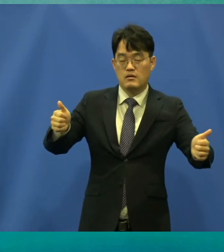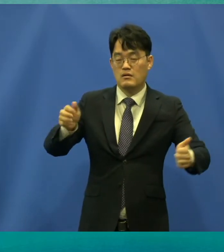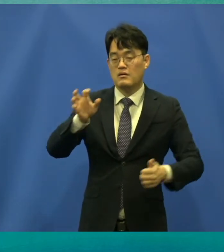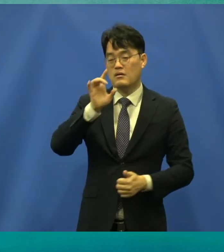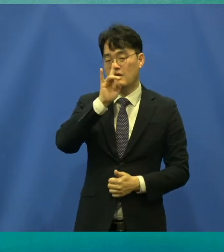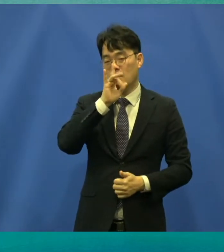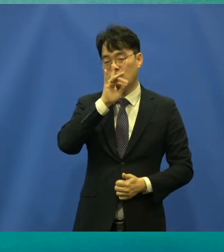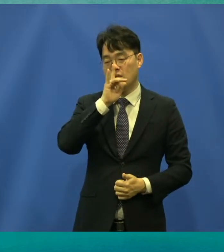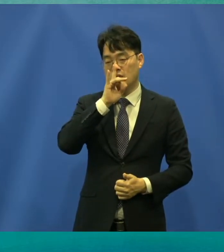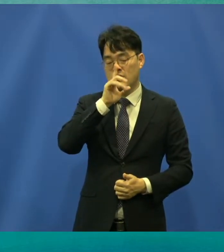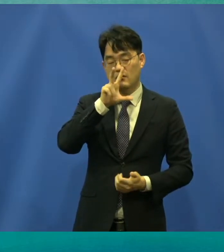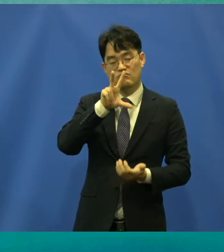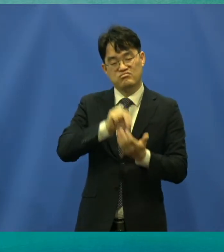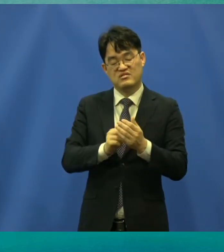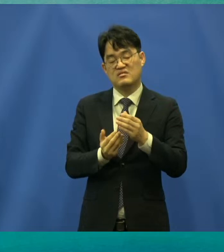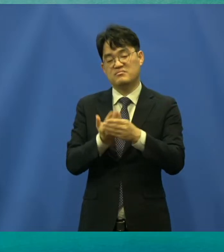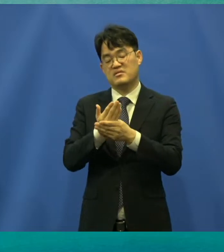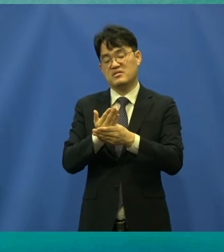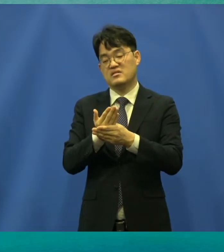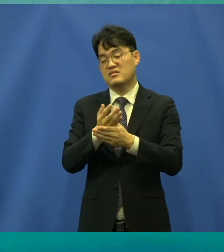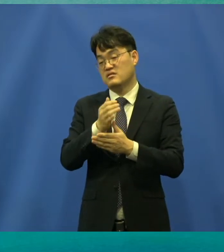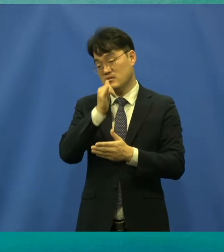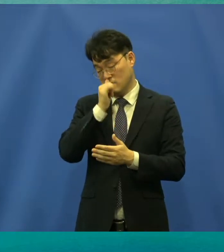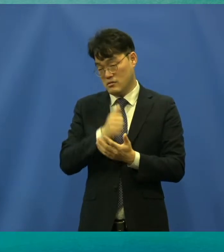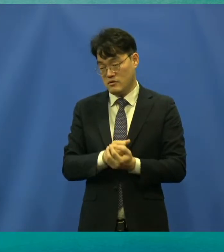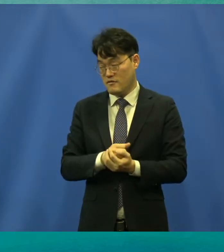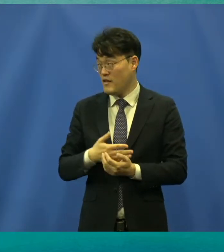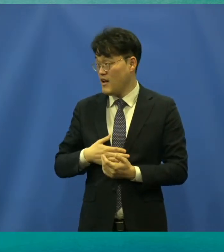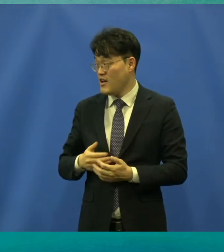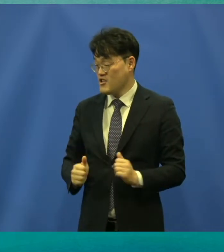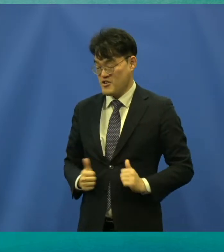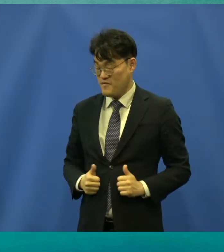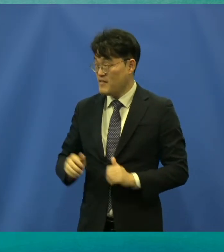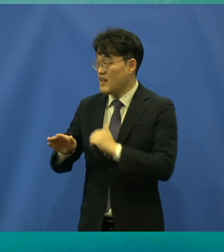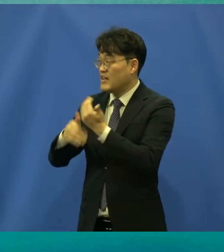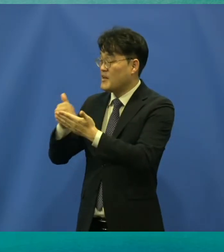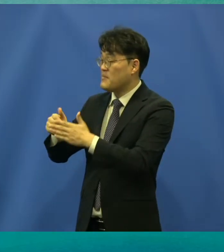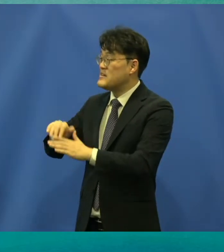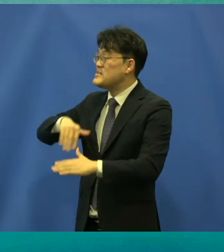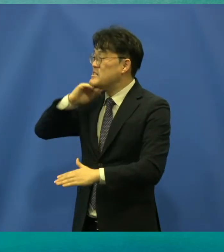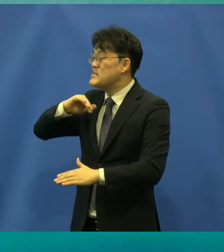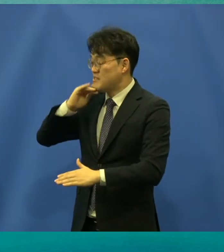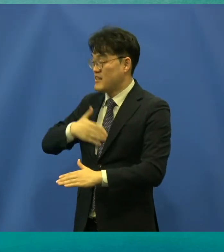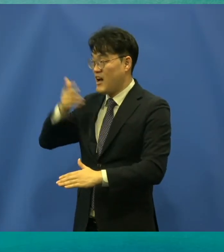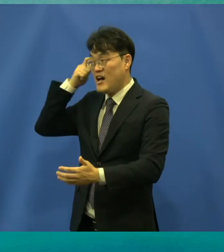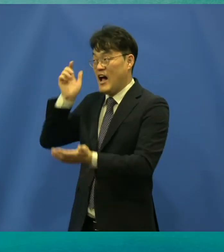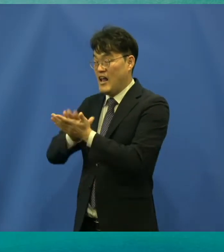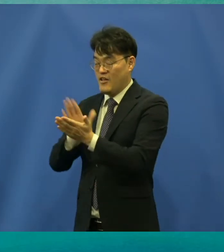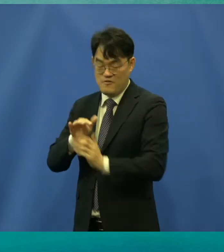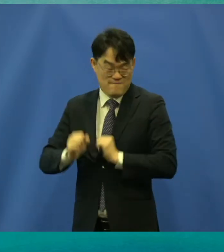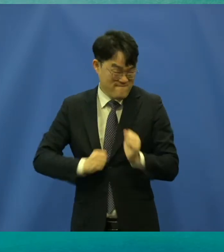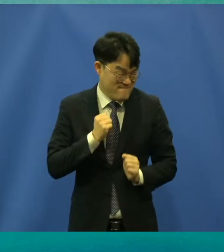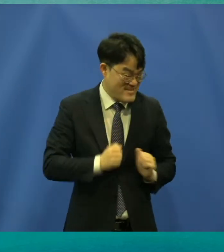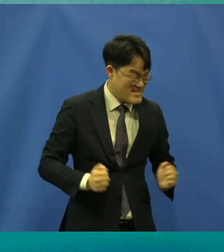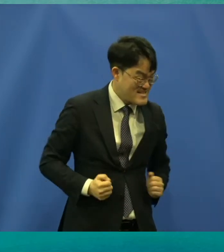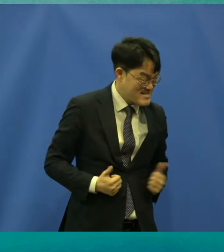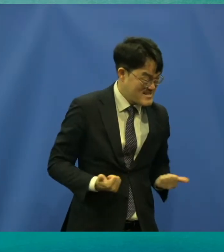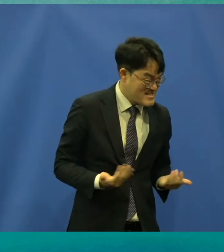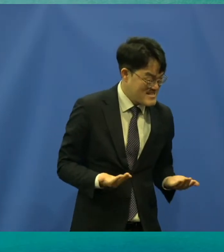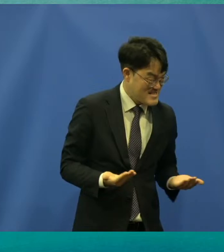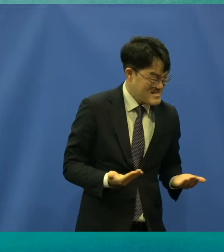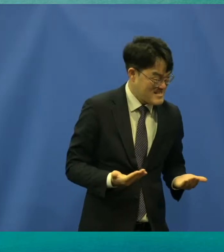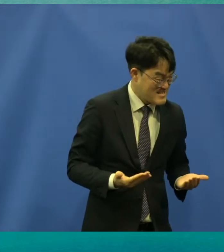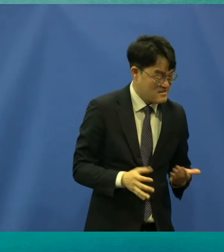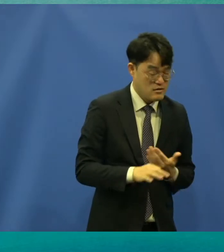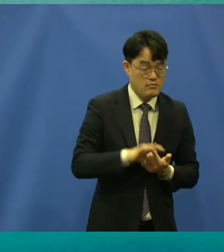도취되어 있다 보면 하나님의 마음을 놓쳐요. 하나님의 마음을 알지 못하면 하나님의 일을 망칠